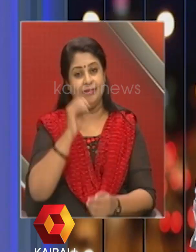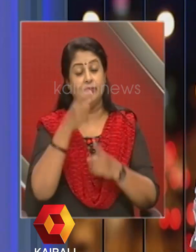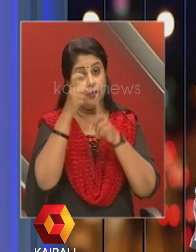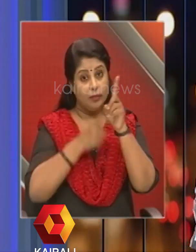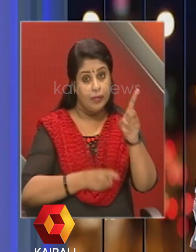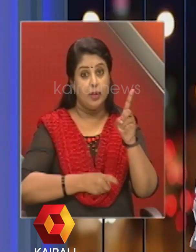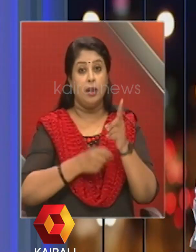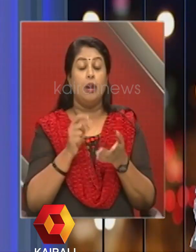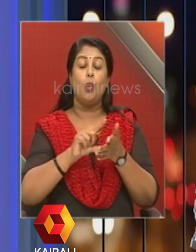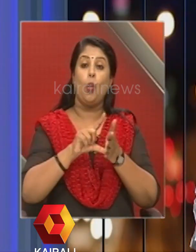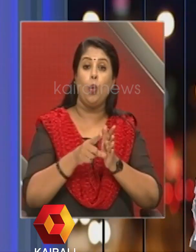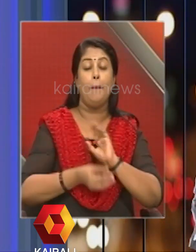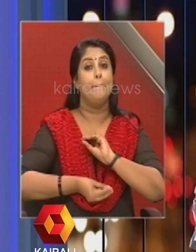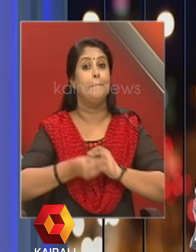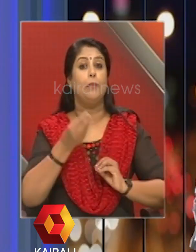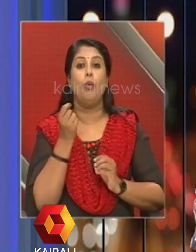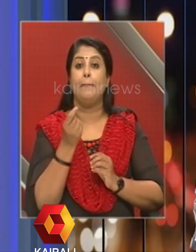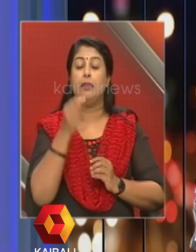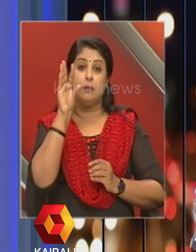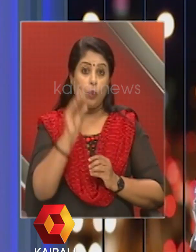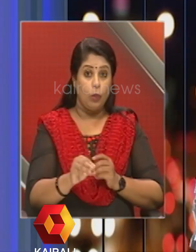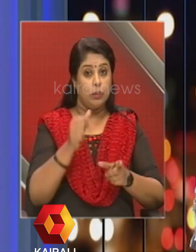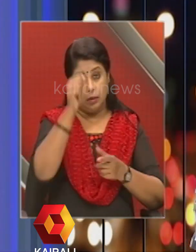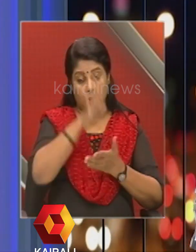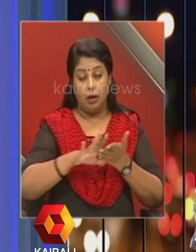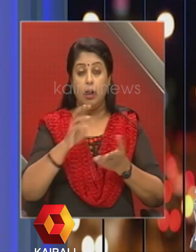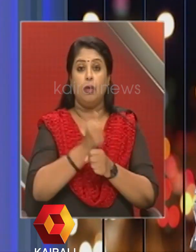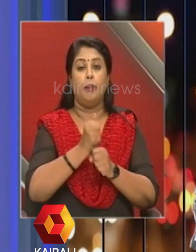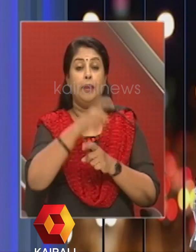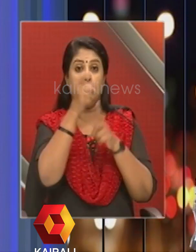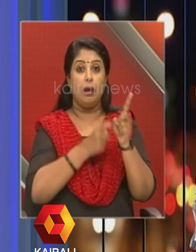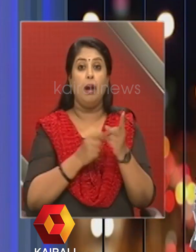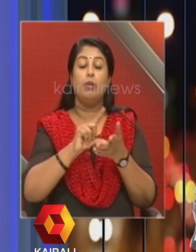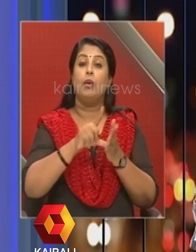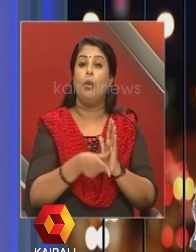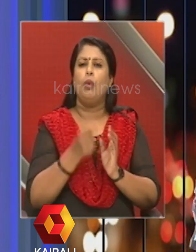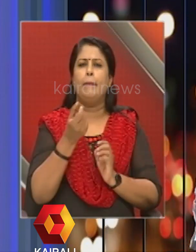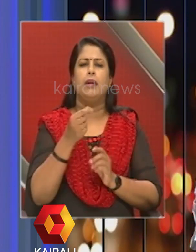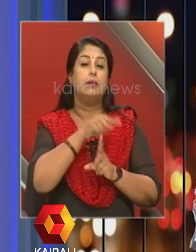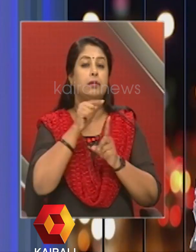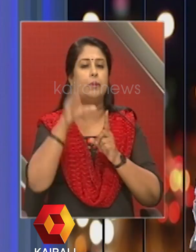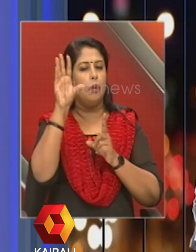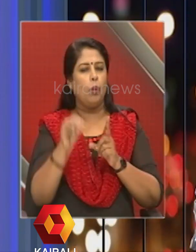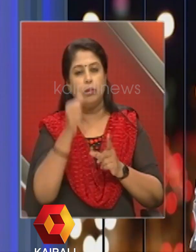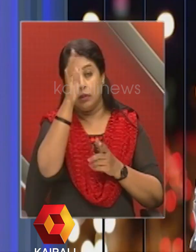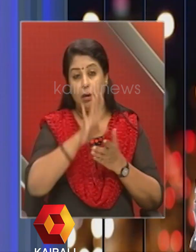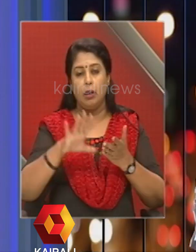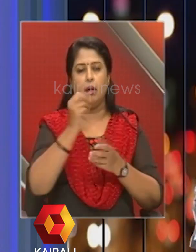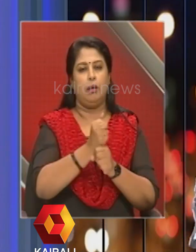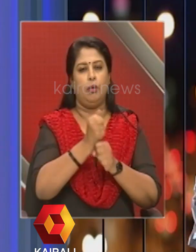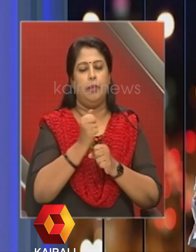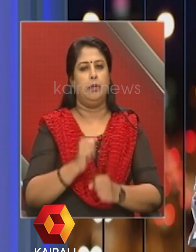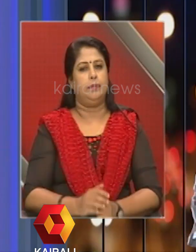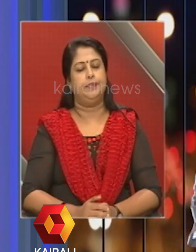സംസ്ഥാനത്തിന്റെ വായ്പാ വിഹിതം വീണ്ടും വെട്ടിക്കുറച്ച് കേന്ദ്രം. സംസ്ഥാനത്തിന് എടുക്കാവുന്ന വായ്പയിൽ വലിയ തോതിലാണ് കേന്ദ്രം വെട്ടിക്കുറവ് വരുത്തിയത്.